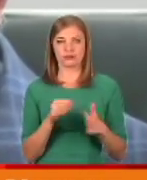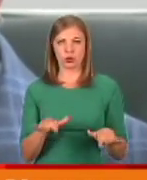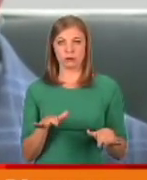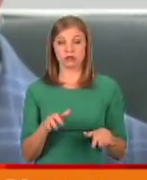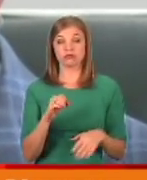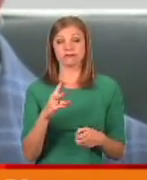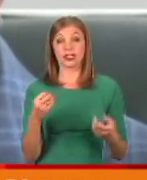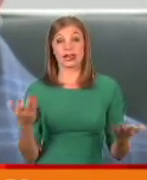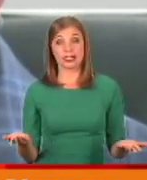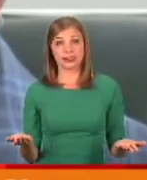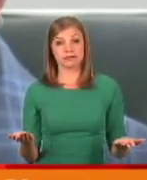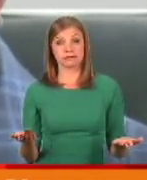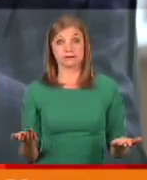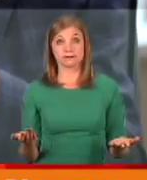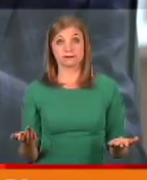нішу. Але